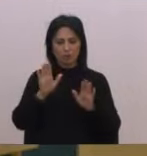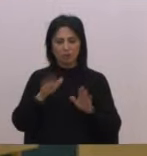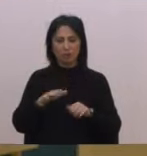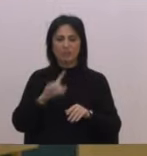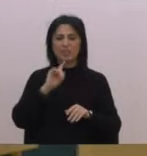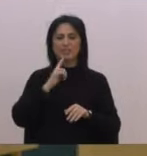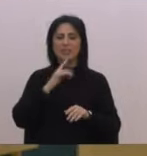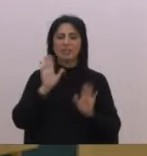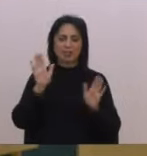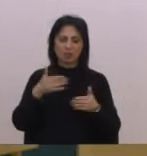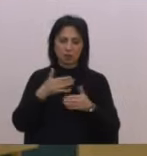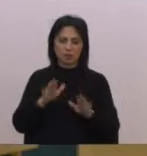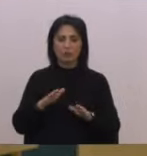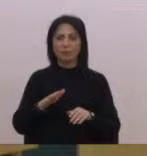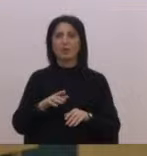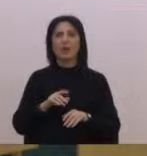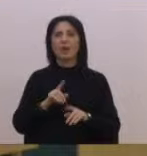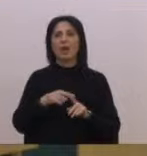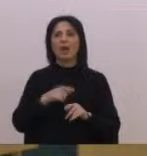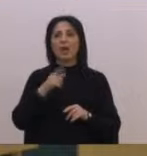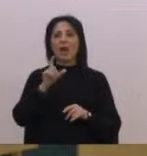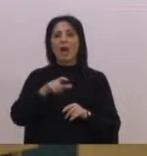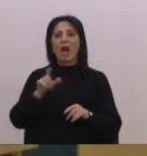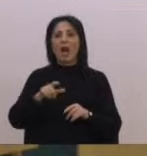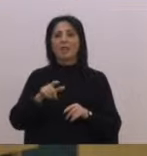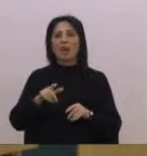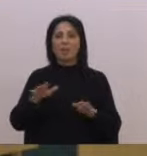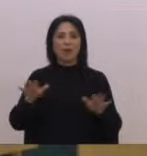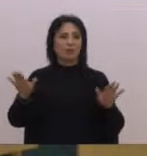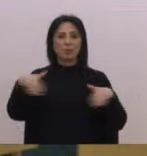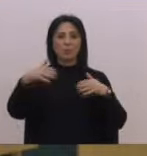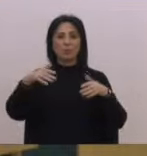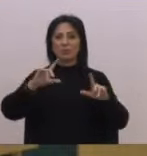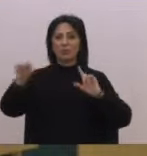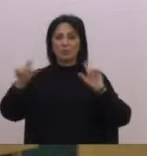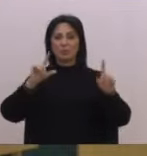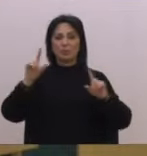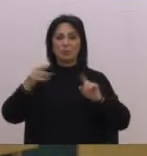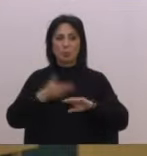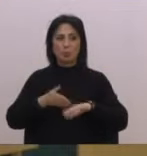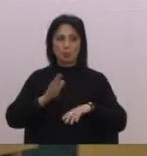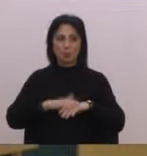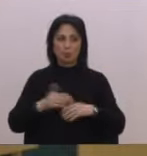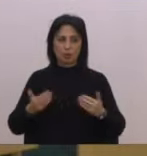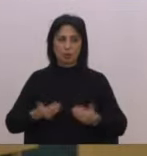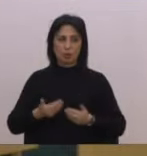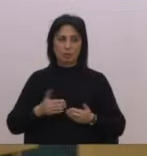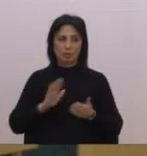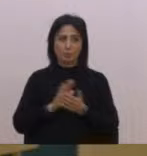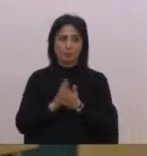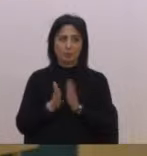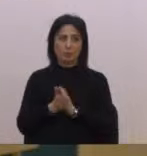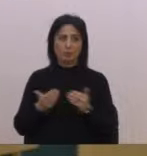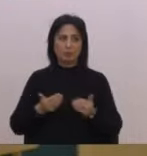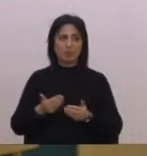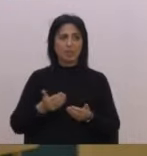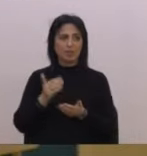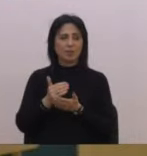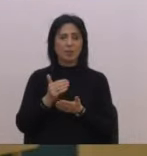iznele eptam brzolas, arts adam e nebizgan dațlil, urtules opit pirobepsi tchorebas,